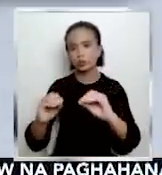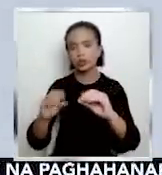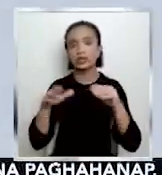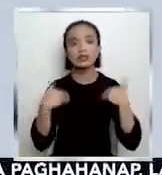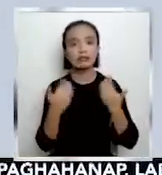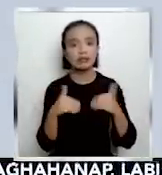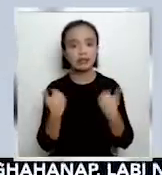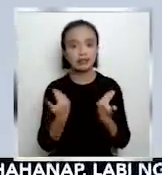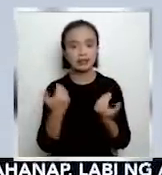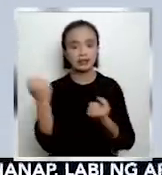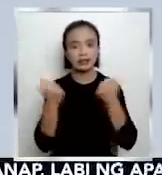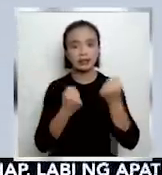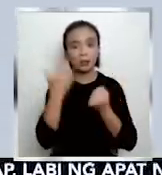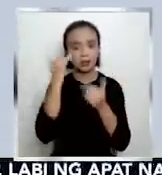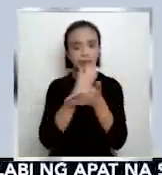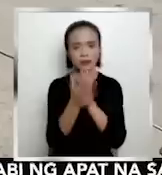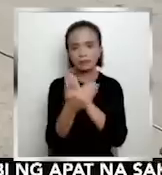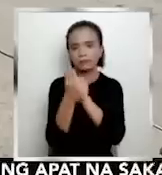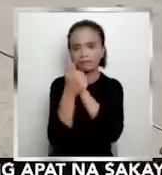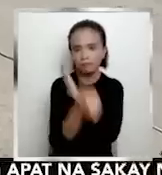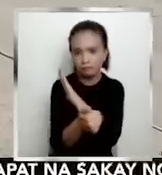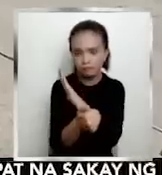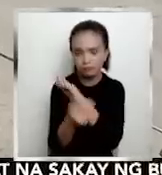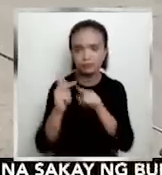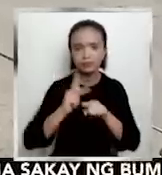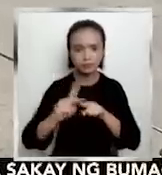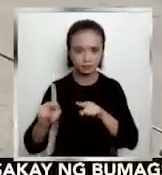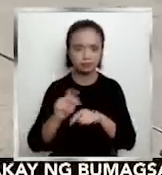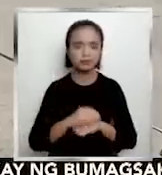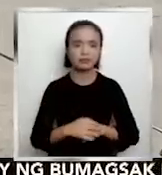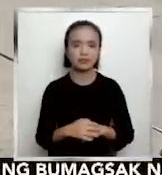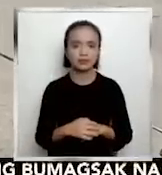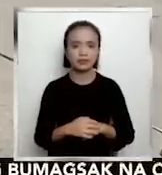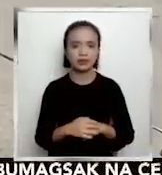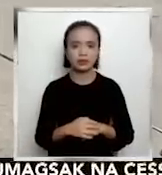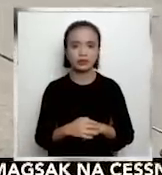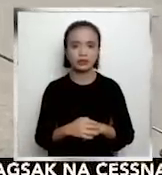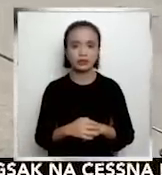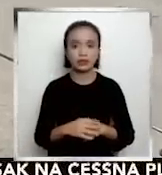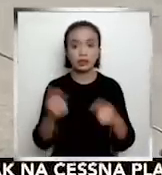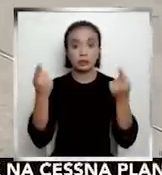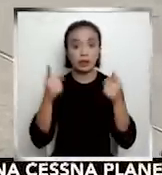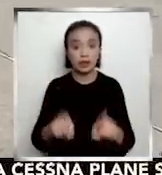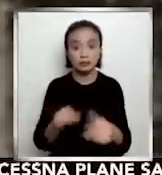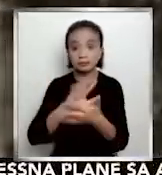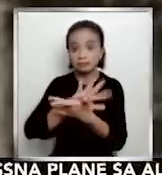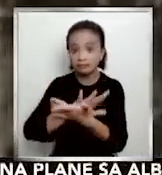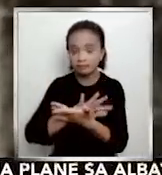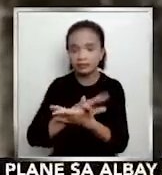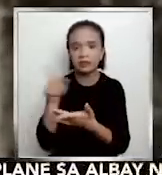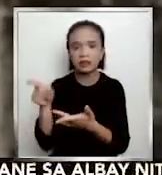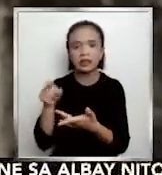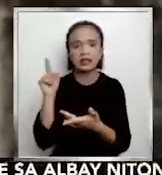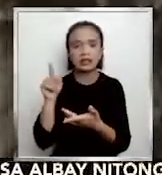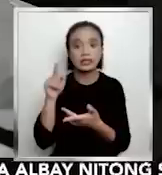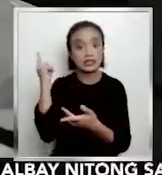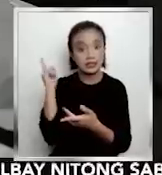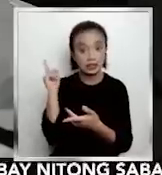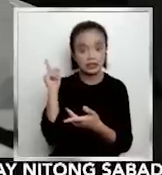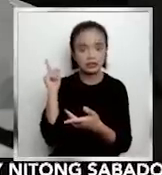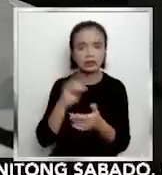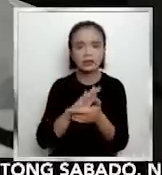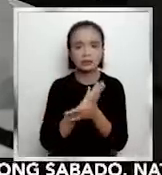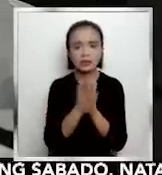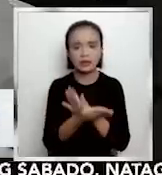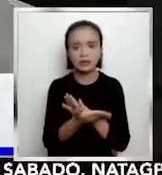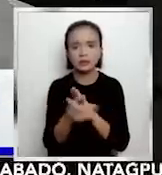maging mahusay sa kanilang propesyon. Noong kasagsagan nga ng pandemya, naging instrumento rin si Captain Crisostomo sa